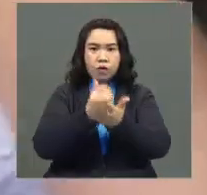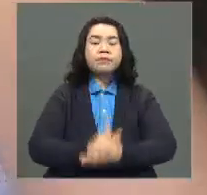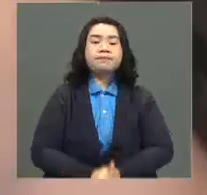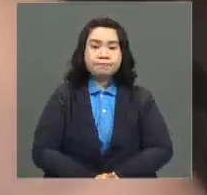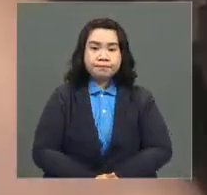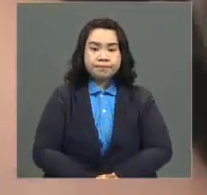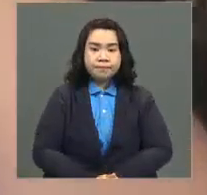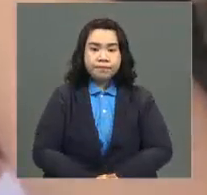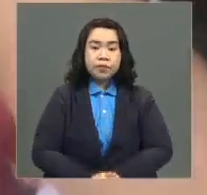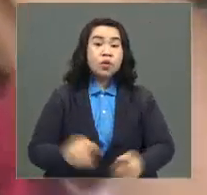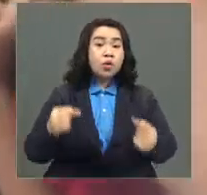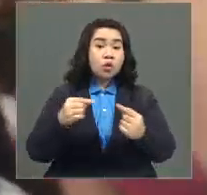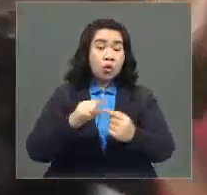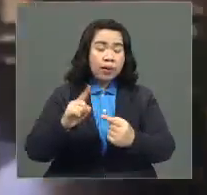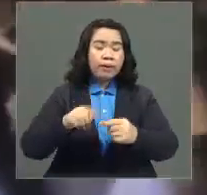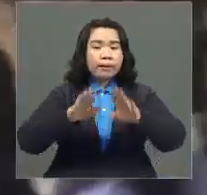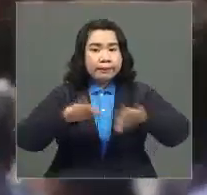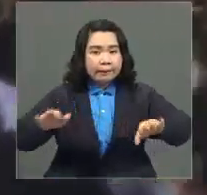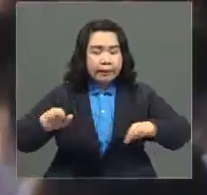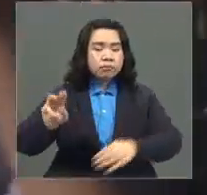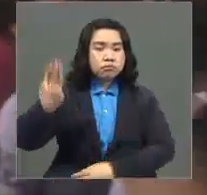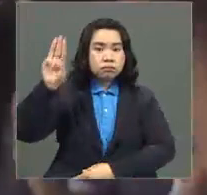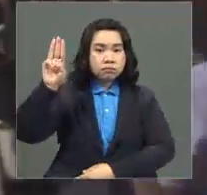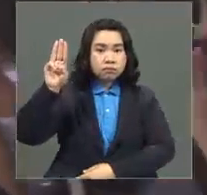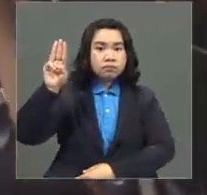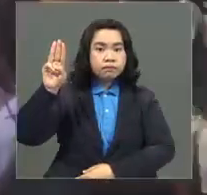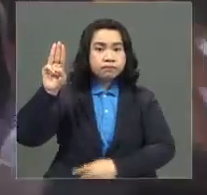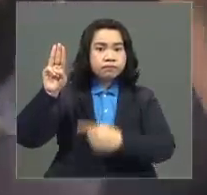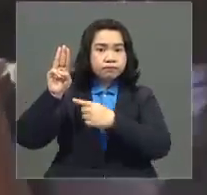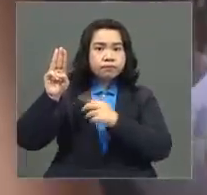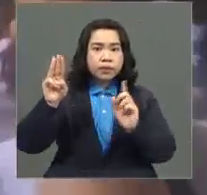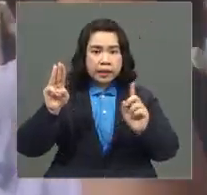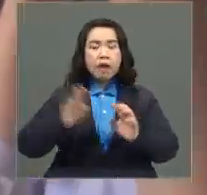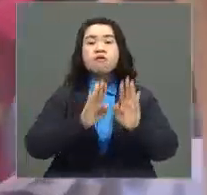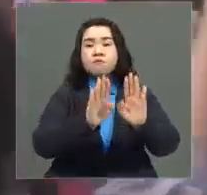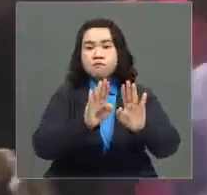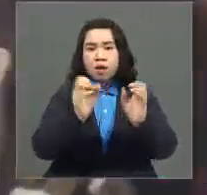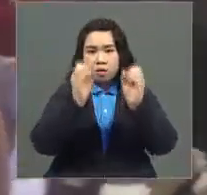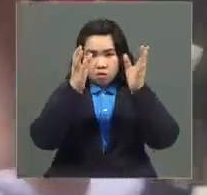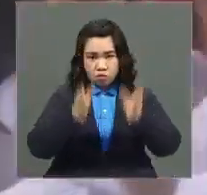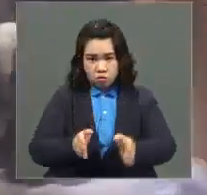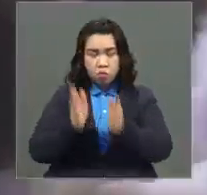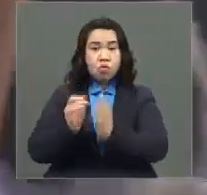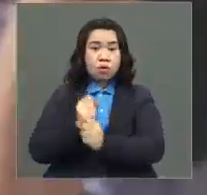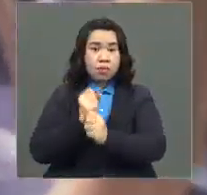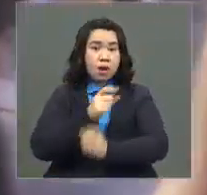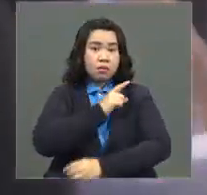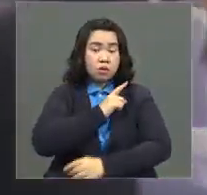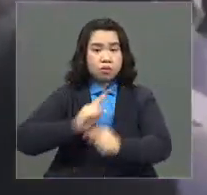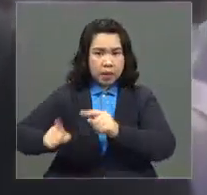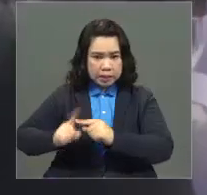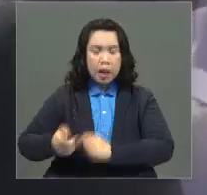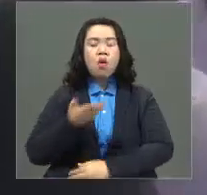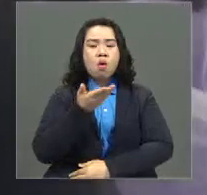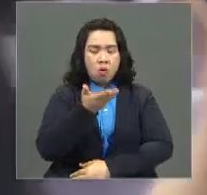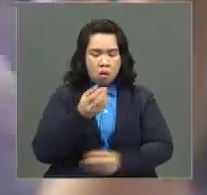ส่วนการแสดงสัญลักษณ์ทางการเมืองของนักเรียนที่มีการชู3นิ้วนั้นก็อยากฝากไปยังคณะครูอาจารย์และเจ้าหน้าที่ว่าขอให้นักเรีย